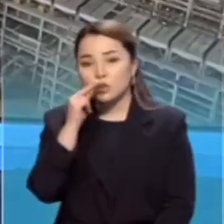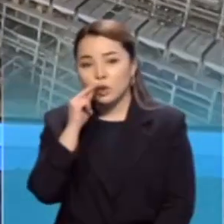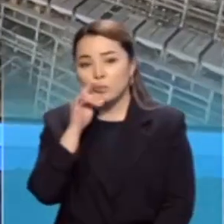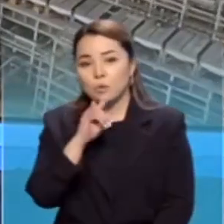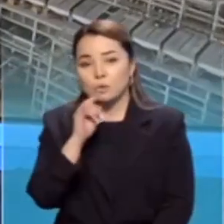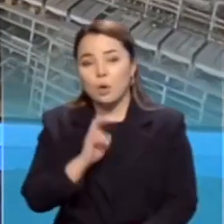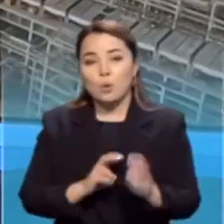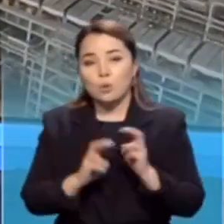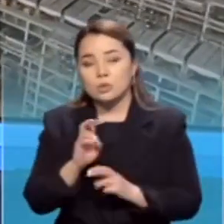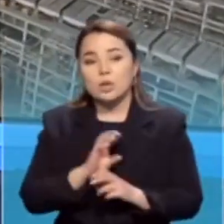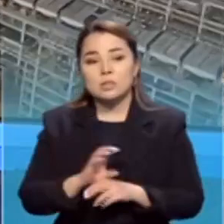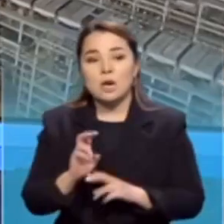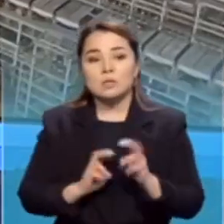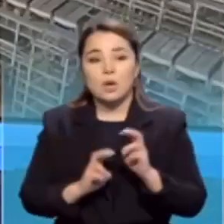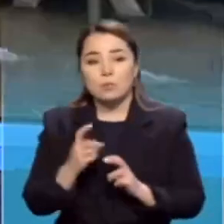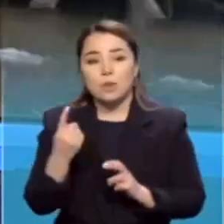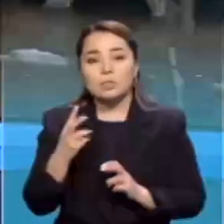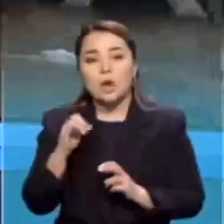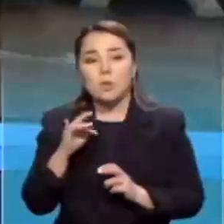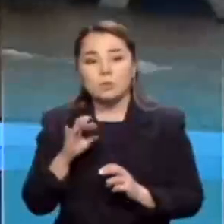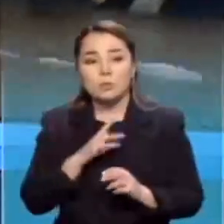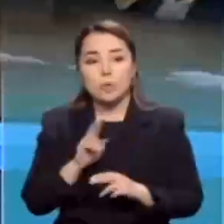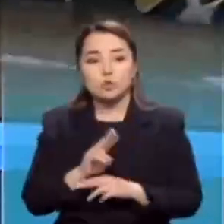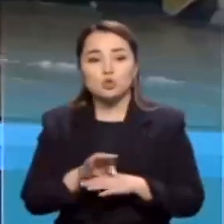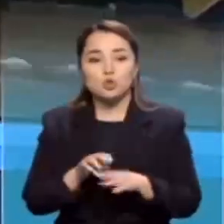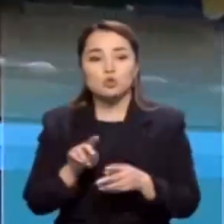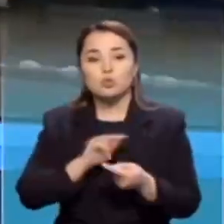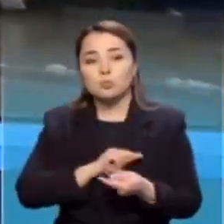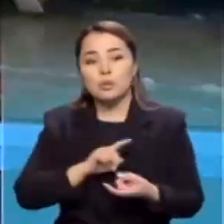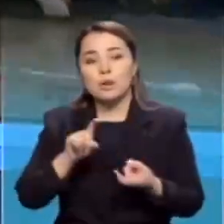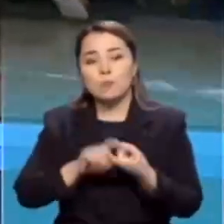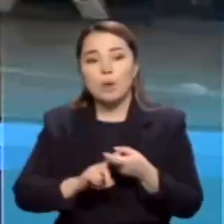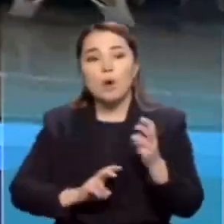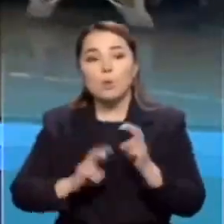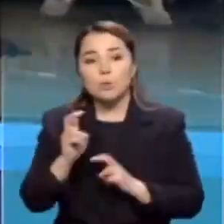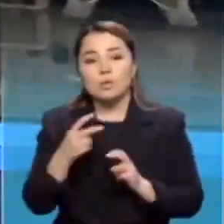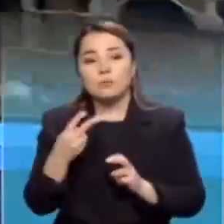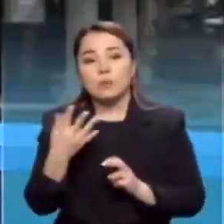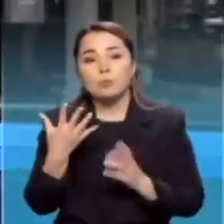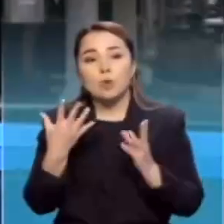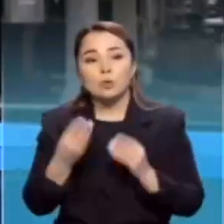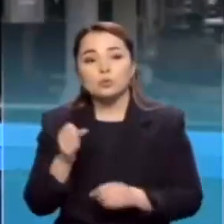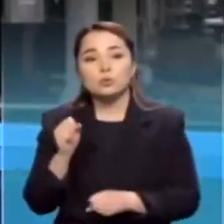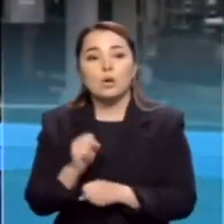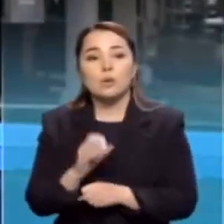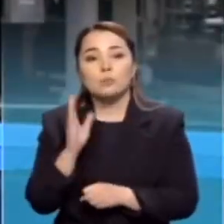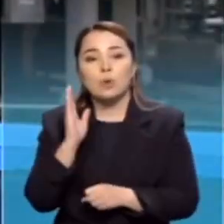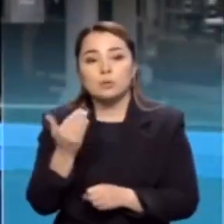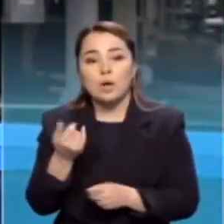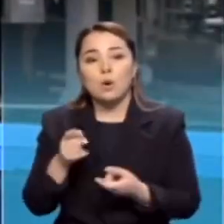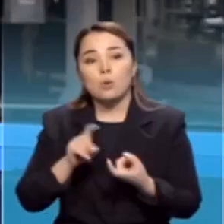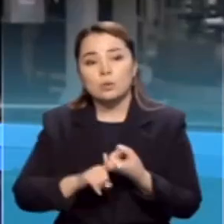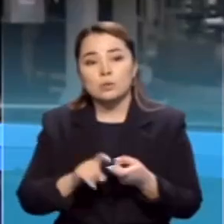Шымкенттегі мұнай өңдеу зауыты 1 наурыздан бастап жөндеу жұмыстарына байланысты өндірісті 25 күнге тоқтатпақ. Осыған байланысты мұнай өнімдерін